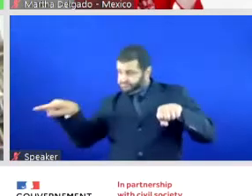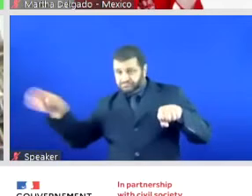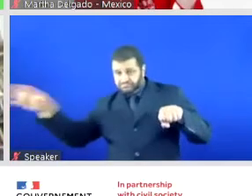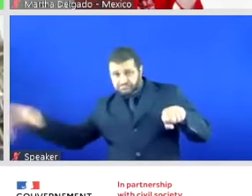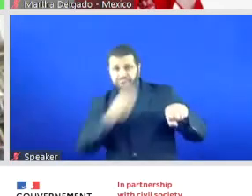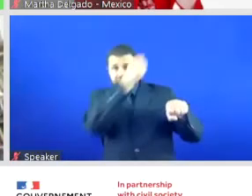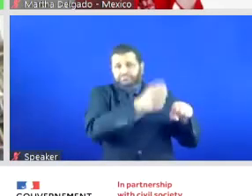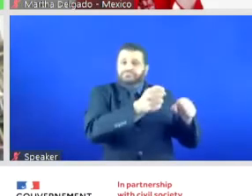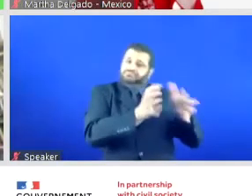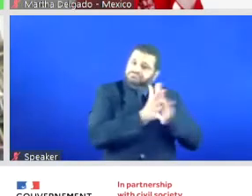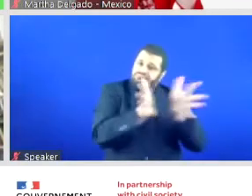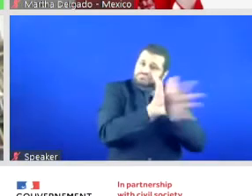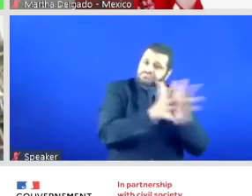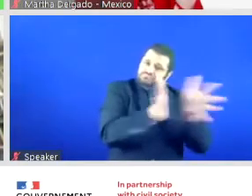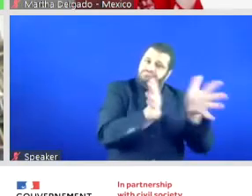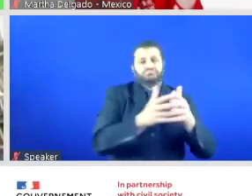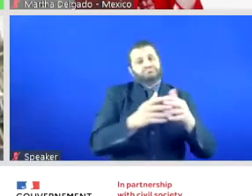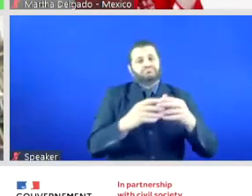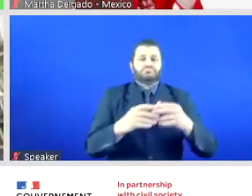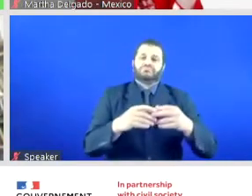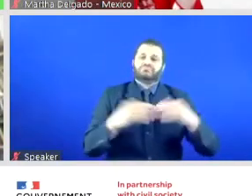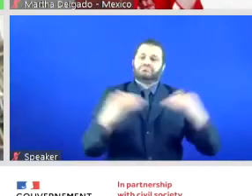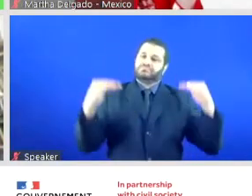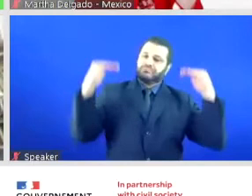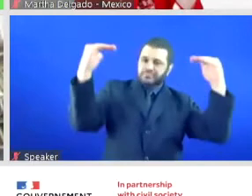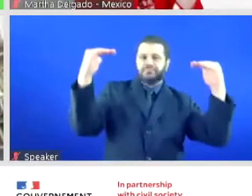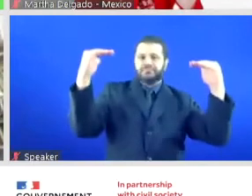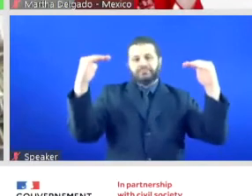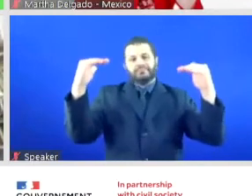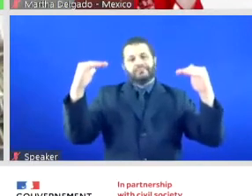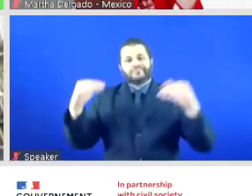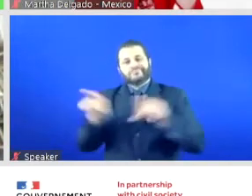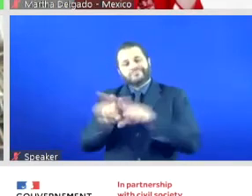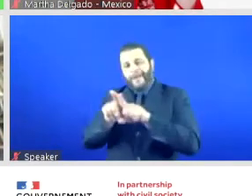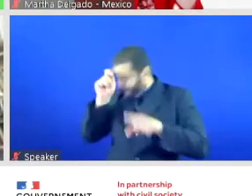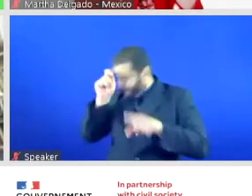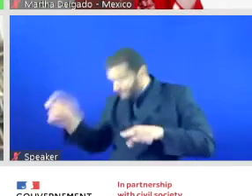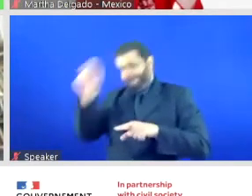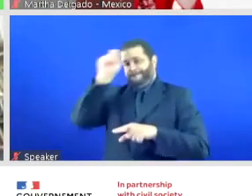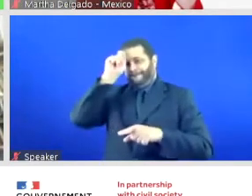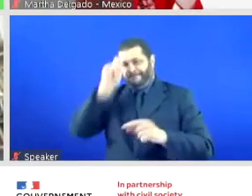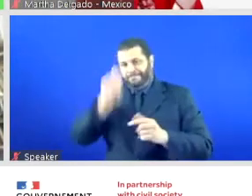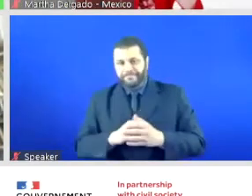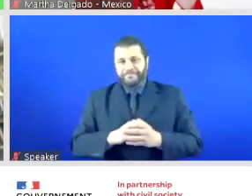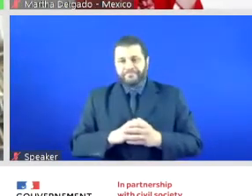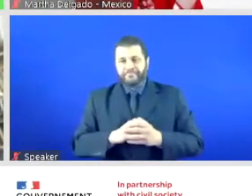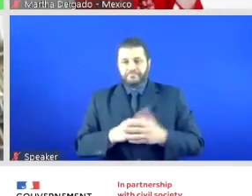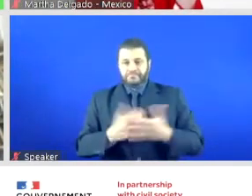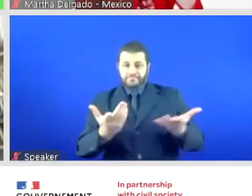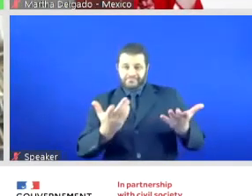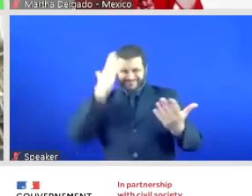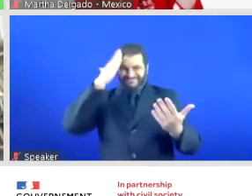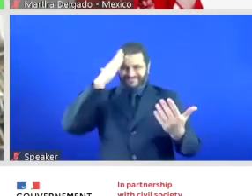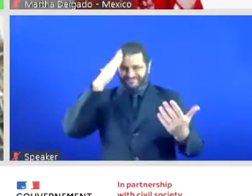exemple. Avec Mary Robinson, pour l'accord de Paris, on était ensemble. Elle nous a soutenus.